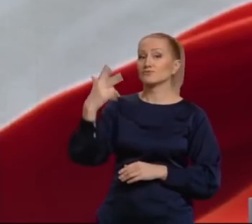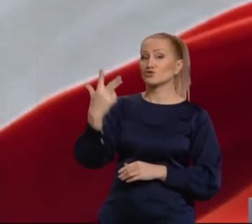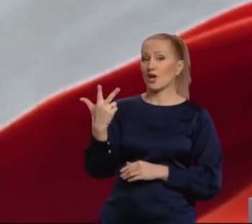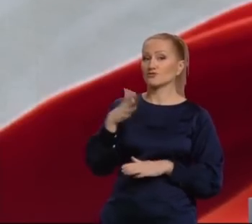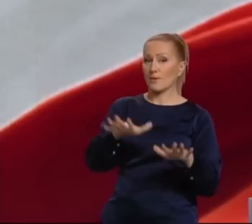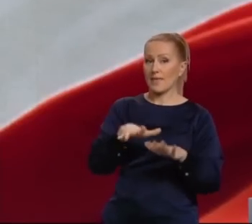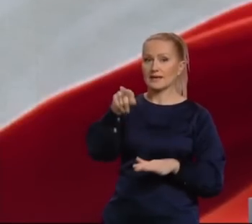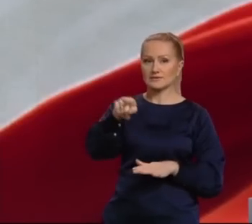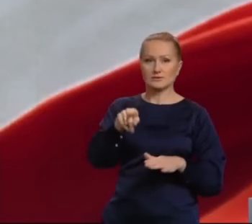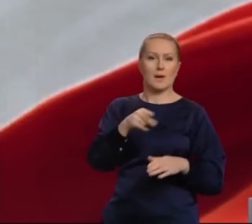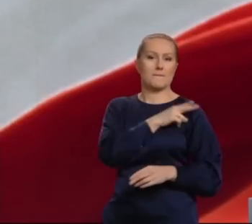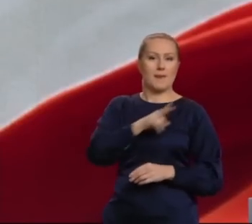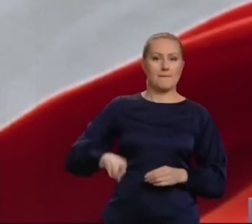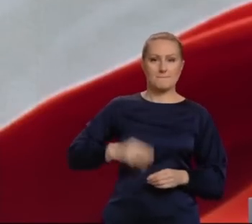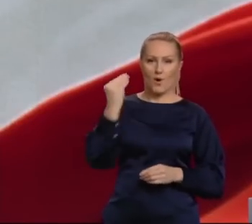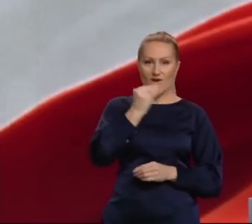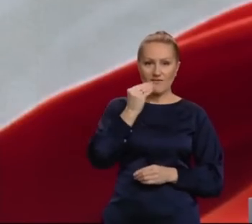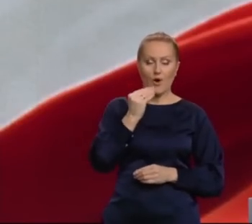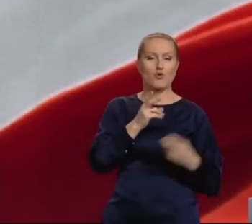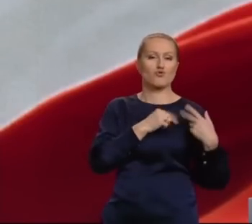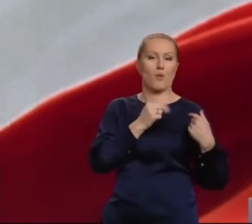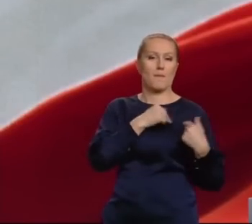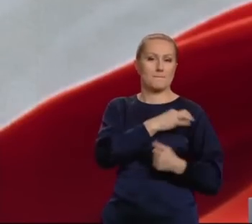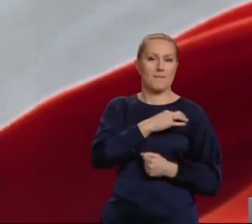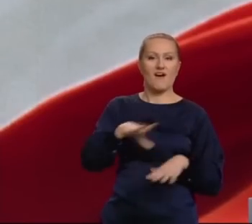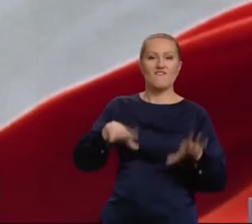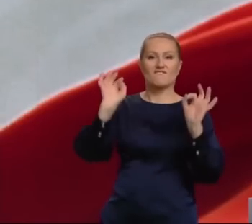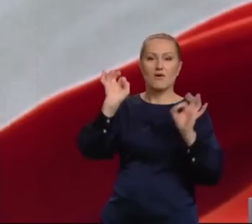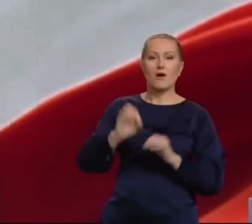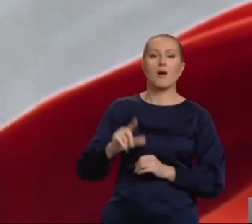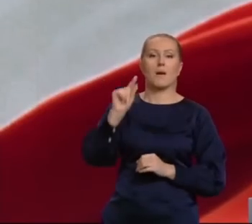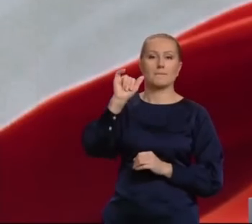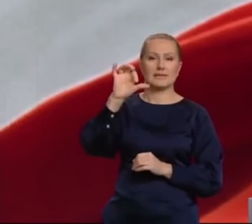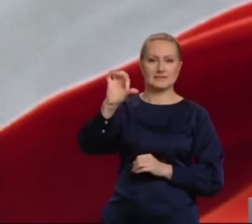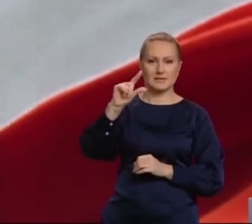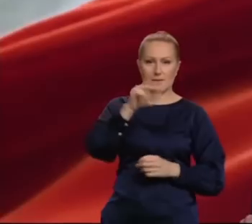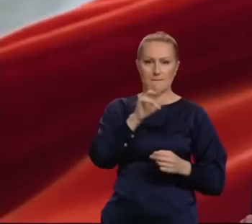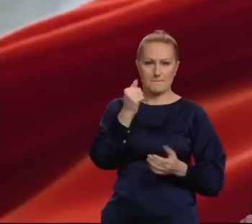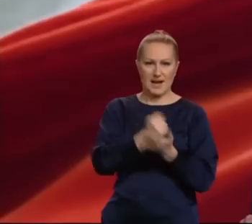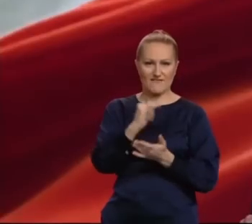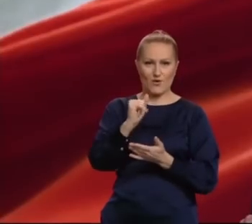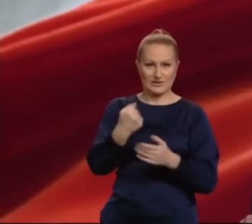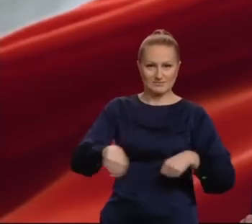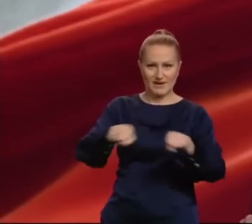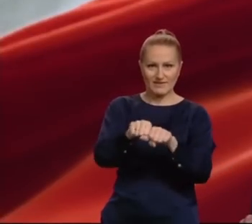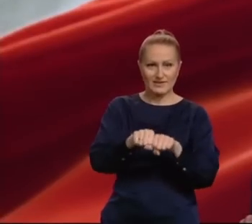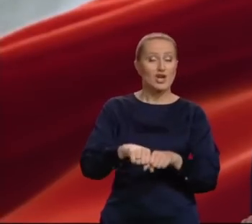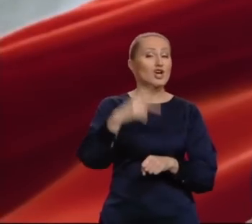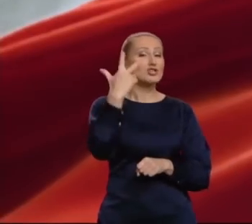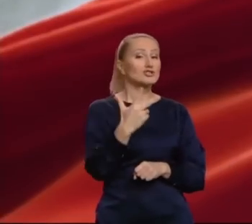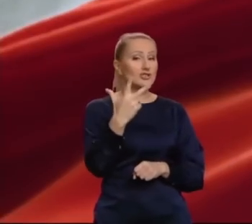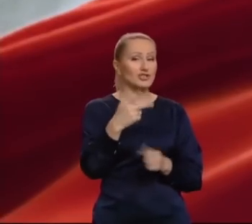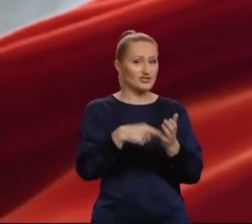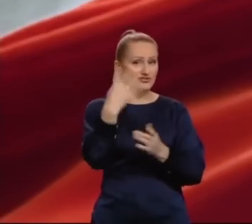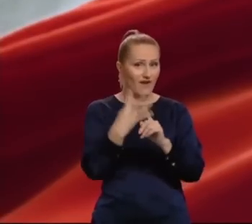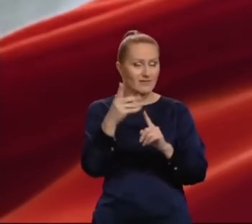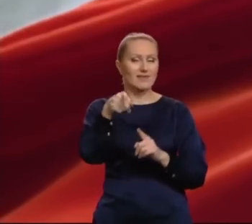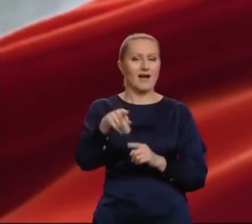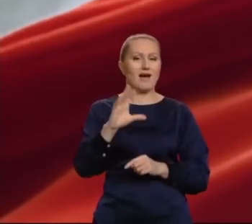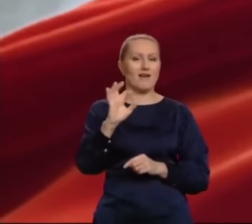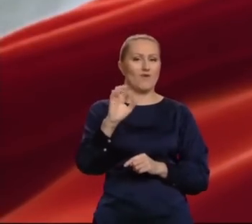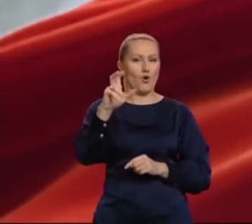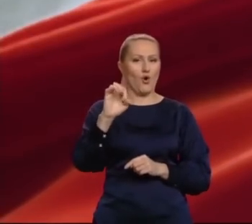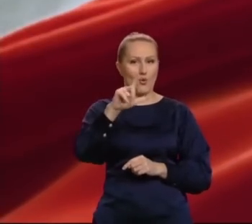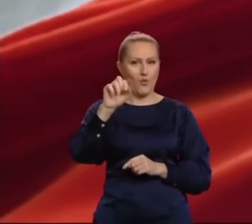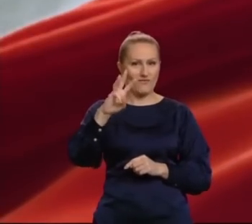ty, Morawiecki, co jest? Prawo i Sprawiedliwość. Widzę duże głowy przyszły na debatę. Przy stanowisku czwartym Szymon Hołownia, Koalicyjny Komitet Wyborczy, Trzecia